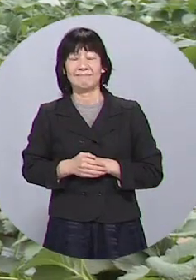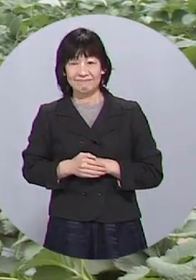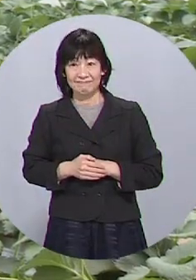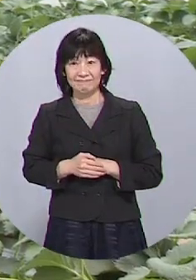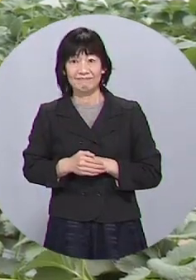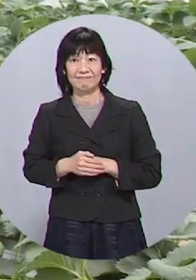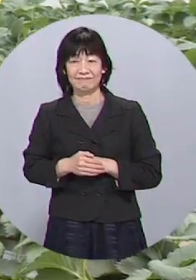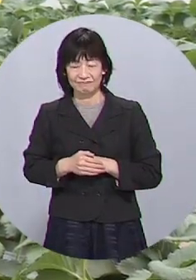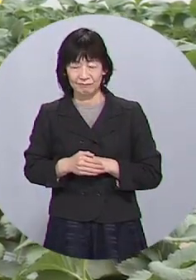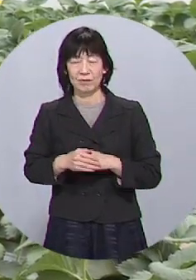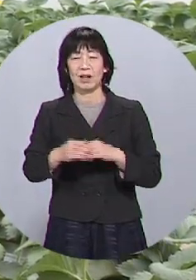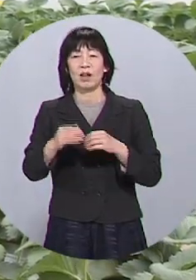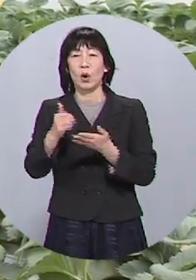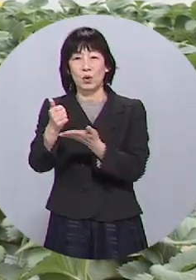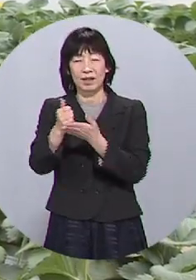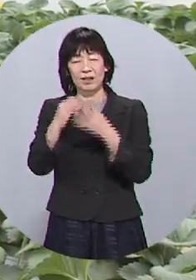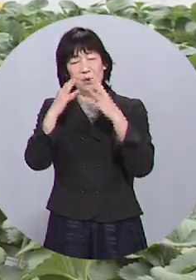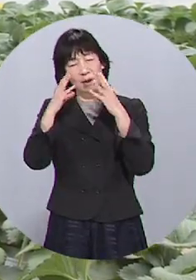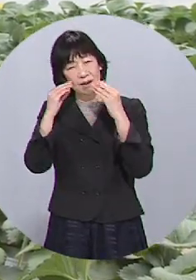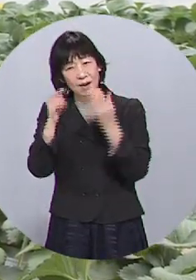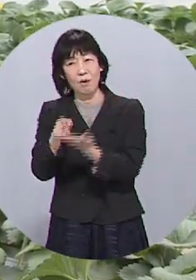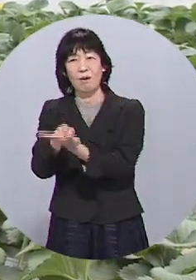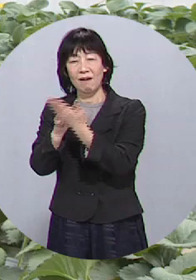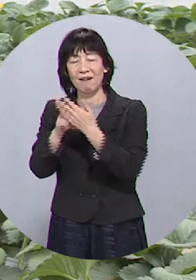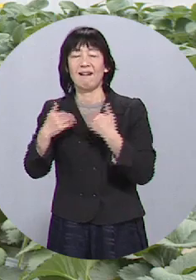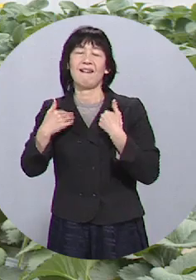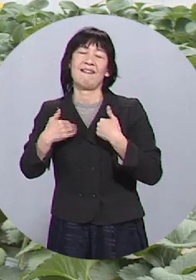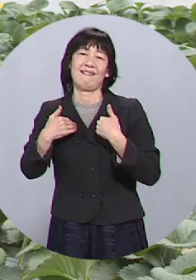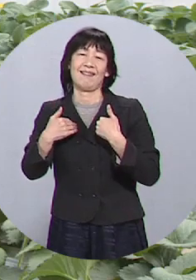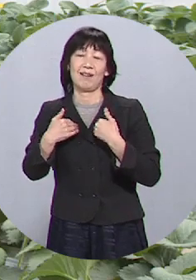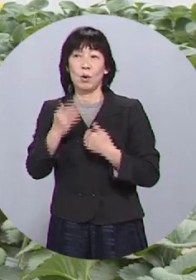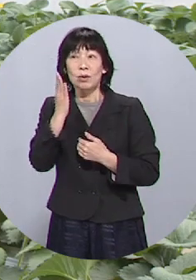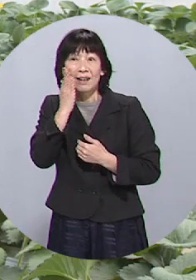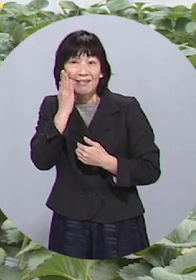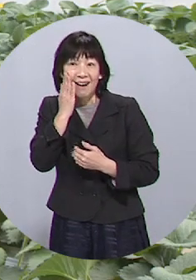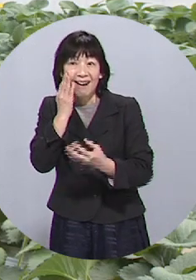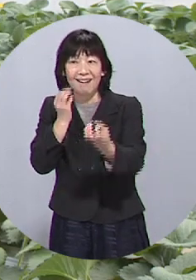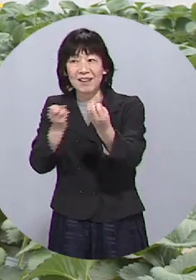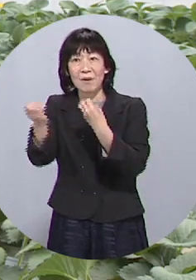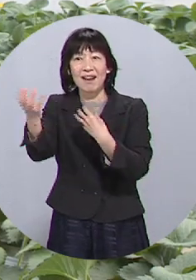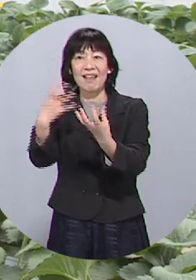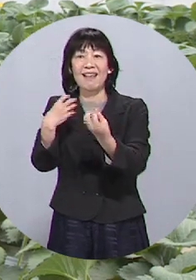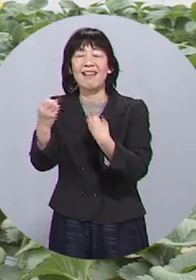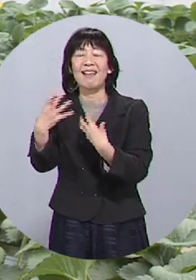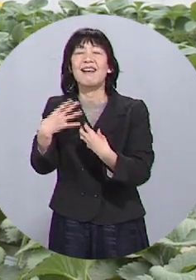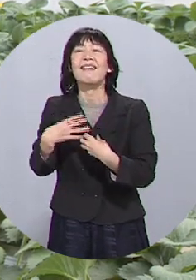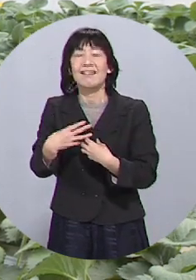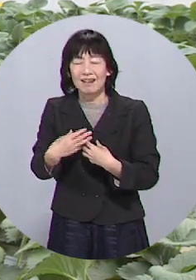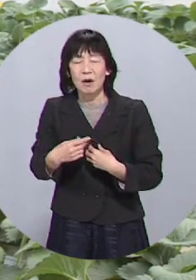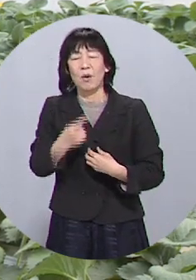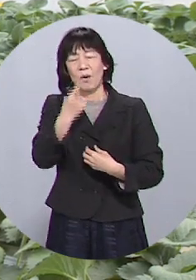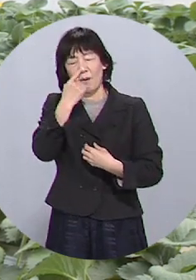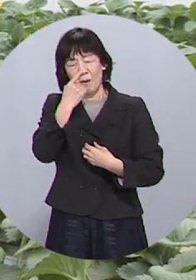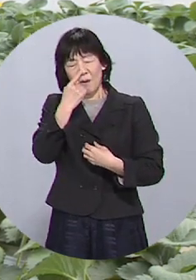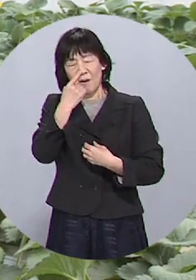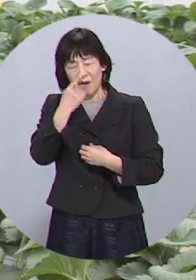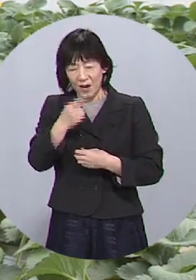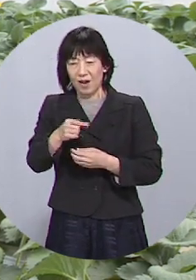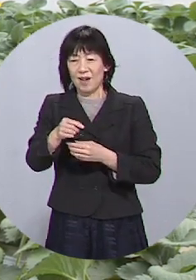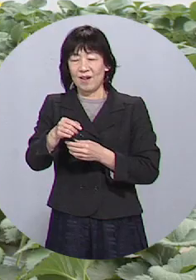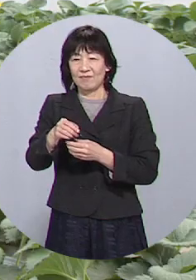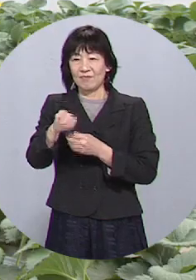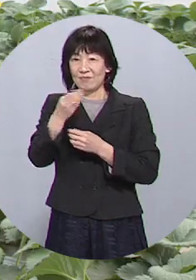やっぱりお客さんの笑顔ですね。やっぱ食べていただいて美味しかったとか、やっぱそういうふうに言われた時が一番作って